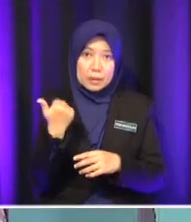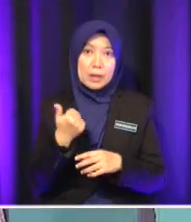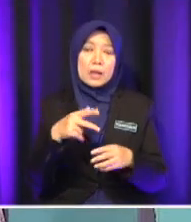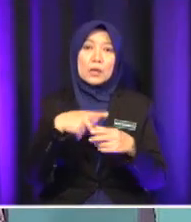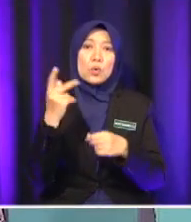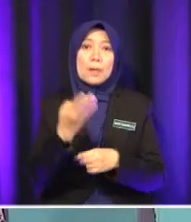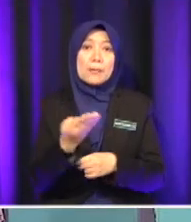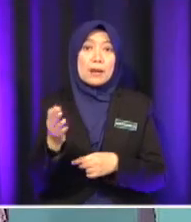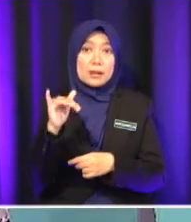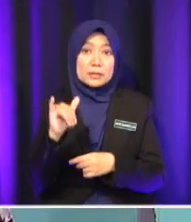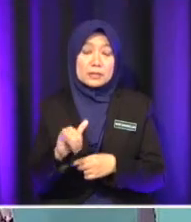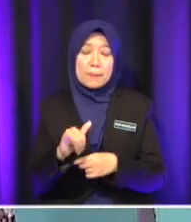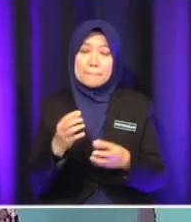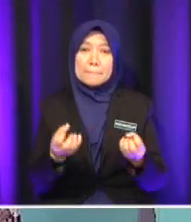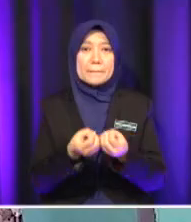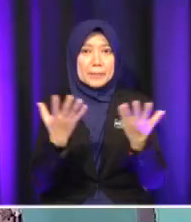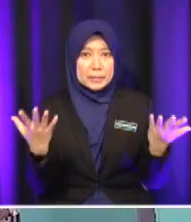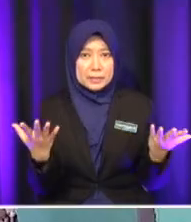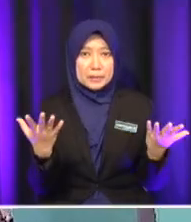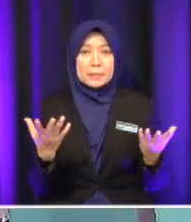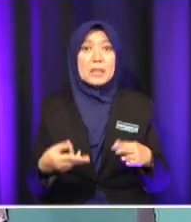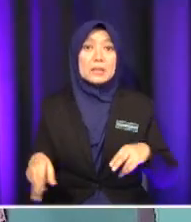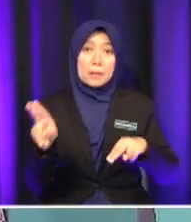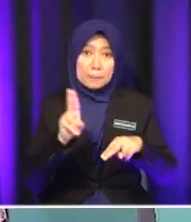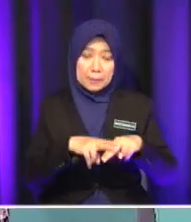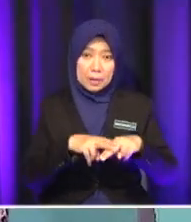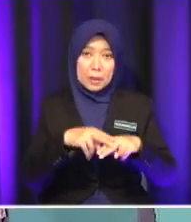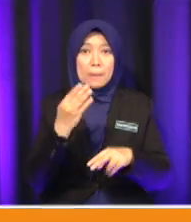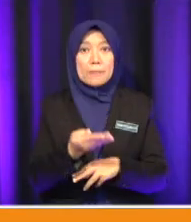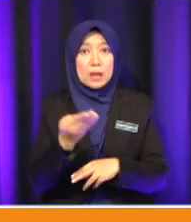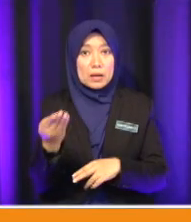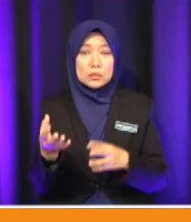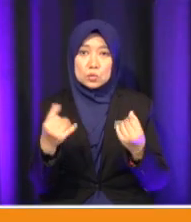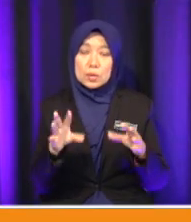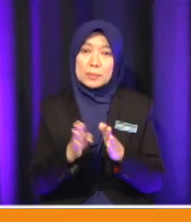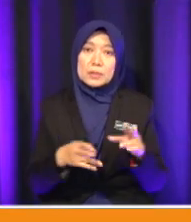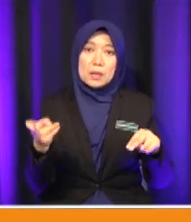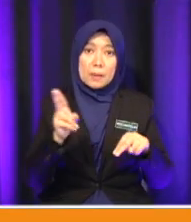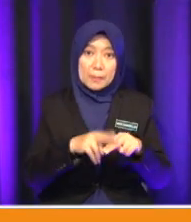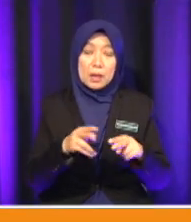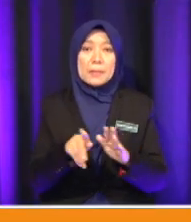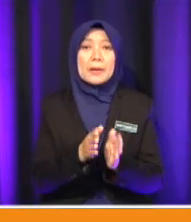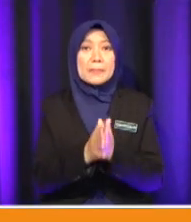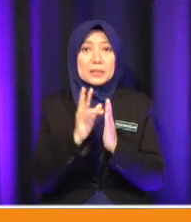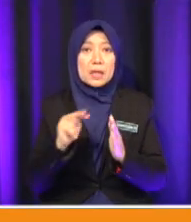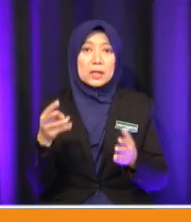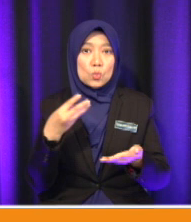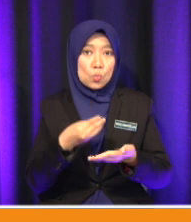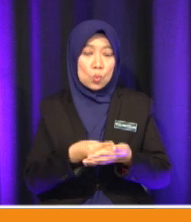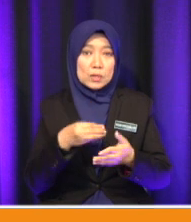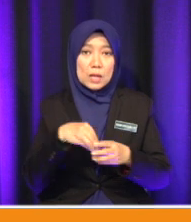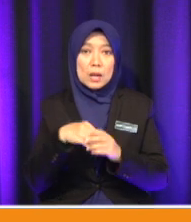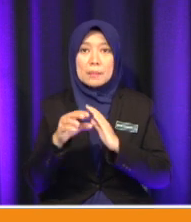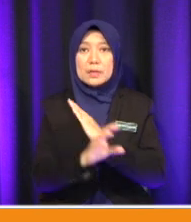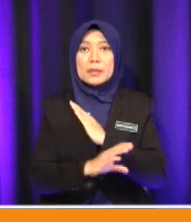semakin meningkat apabila barang kita meningkat penerimaan uang dalam negara juga